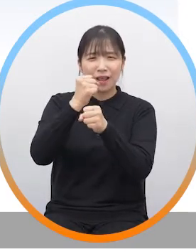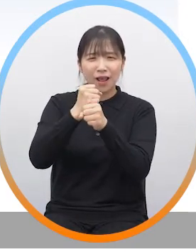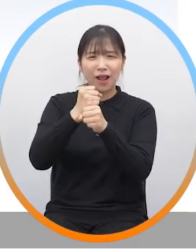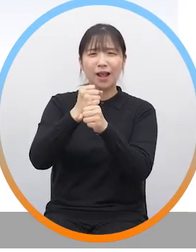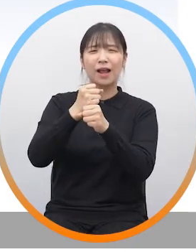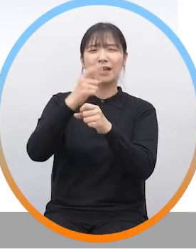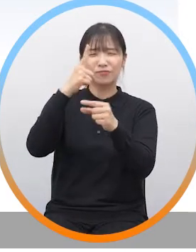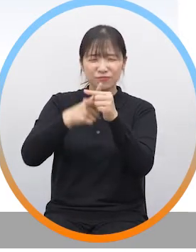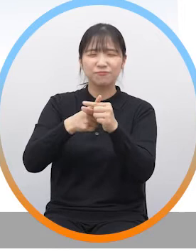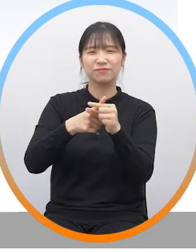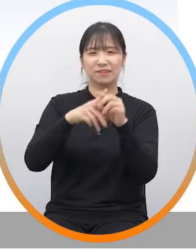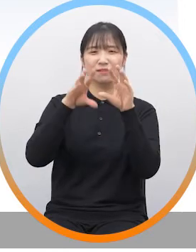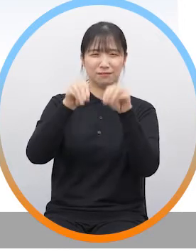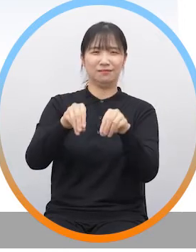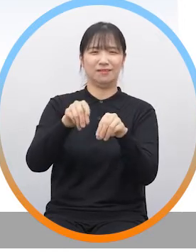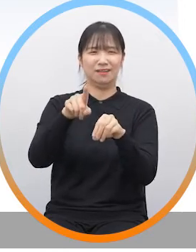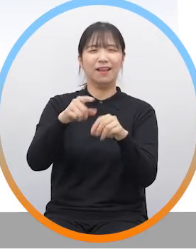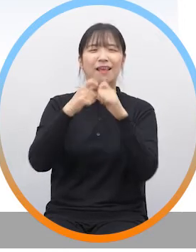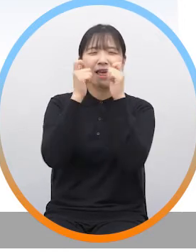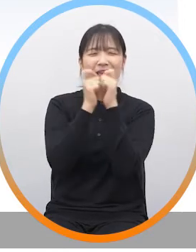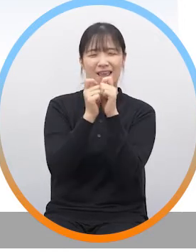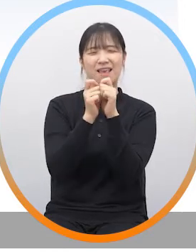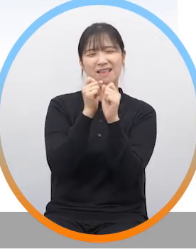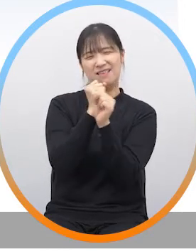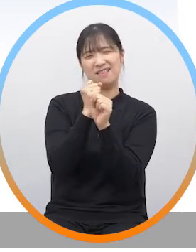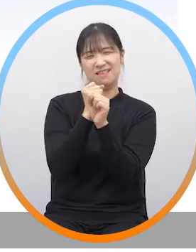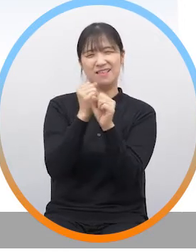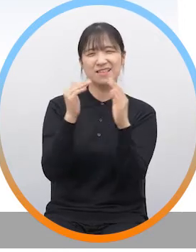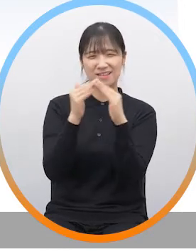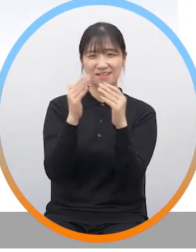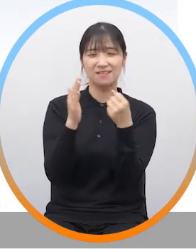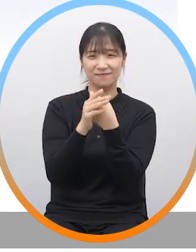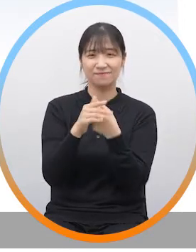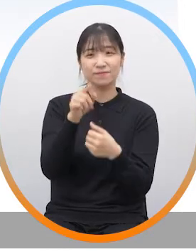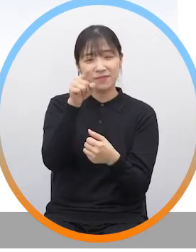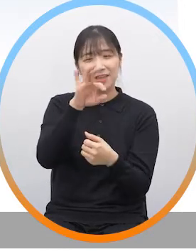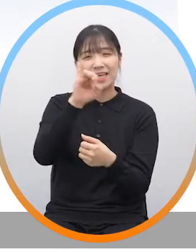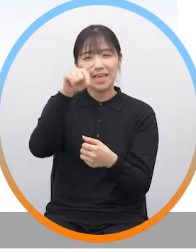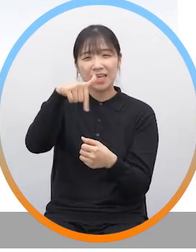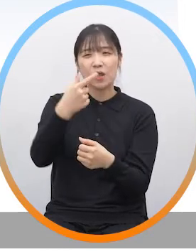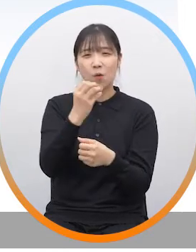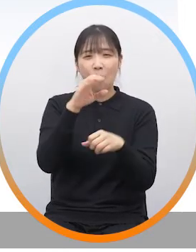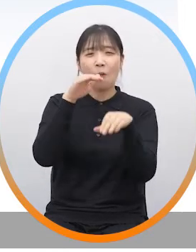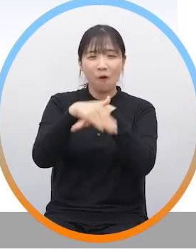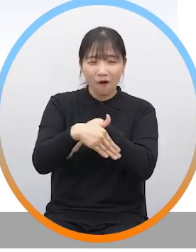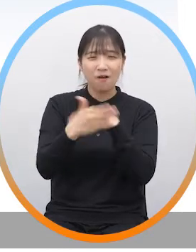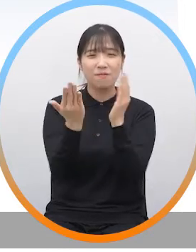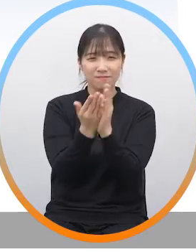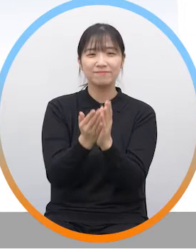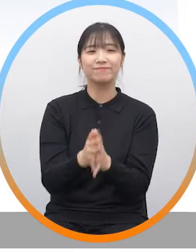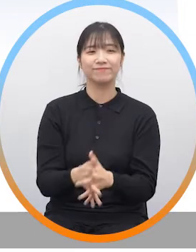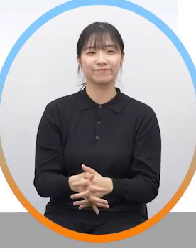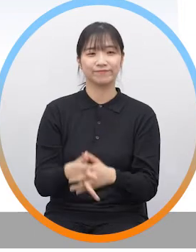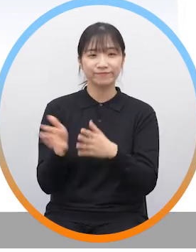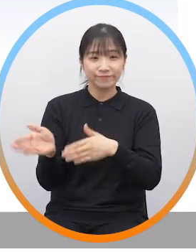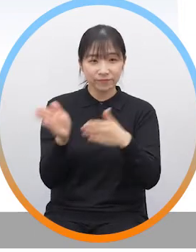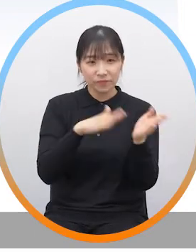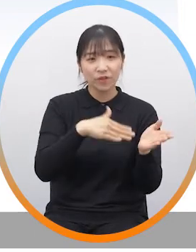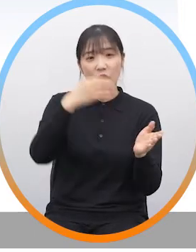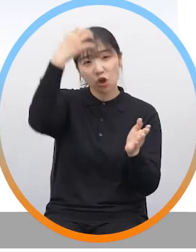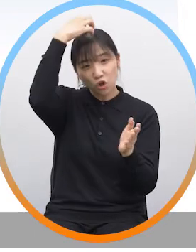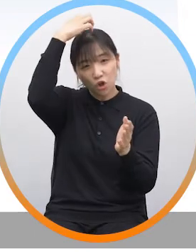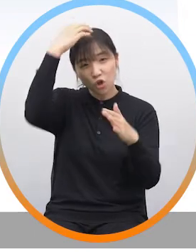이건 민가이기 때문에 물론 뭐 저것도 입공 형태인데요. 그렇습니다. 자, 천정